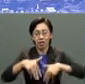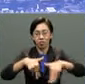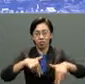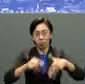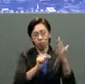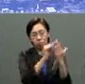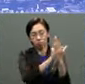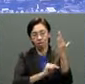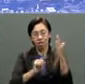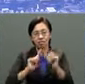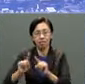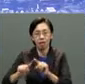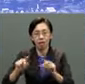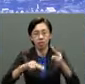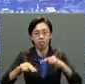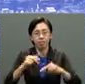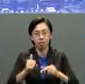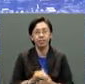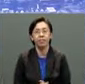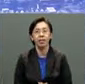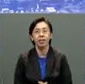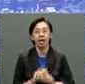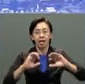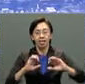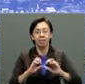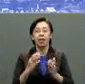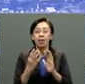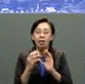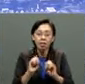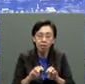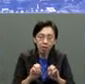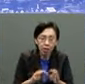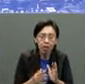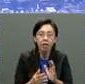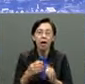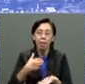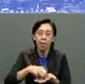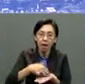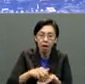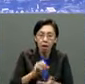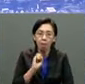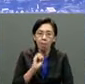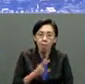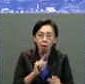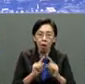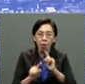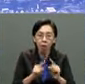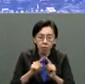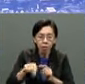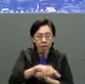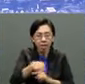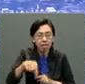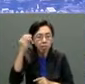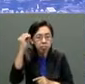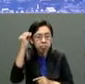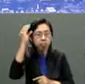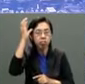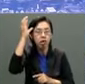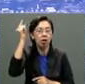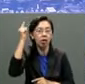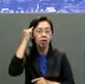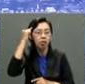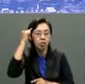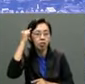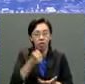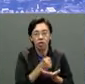องนะครับของเราในภาครัฐก็จะไปให้ความรู้ไปบอกไปกล่าวไปคุยแล้วก็บอกต่อช่องทาง